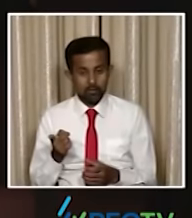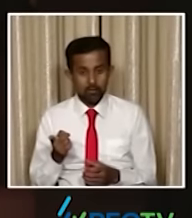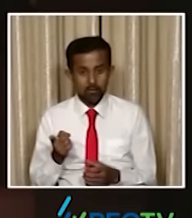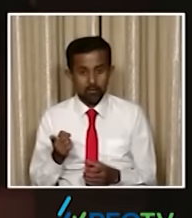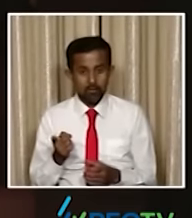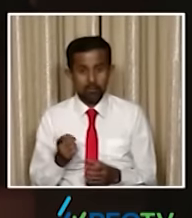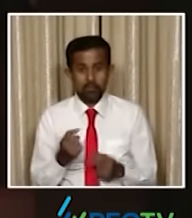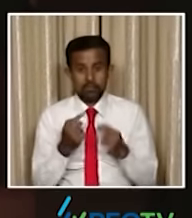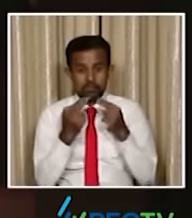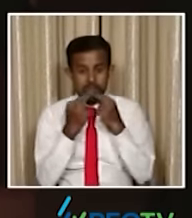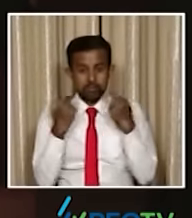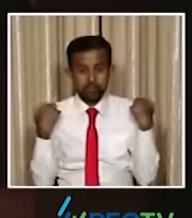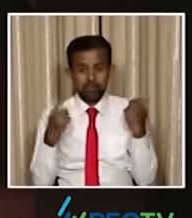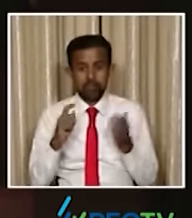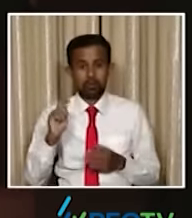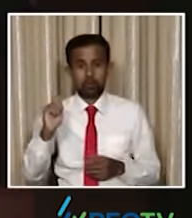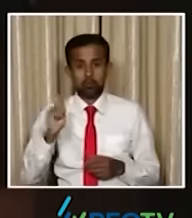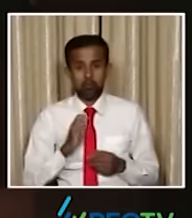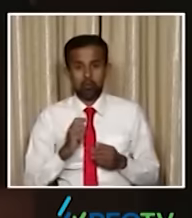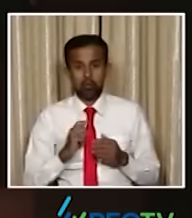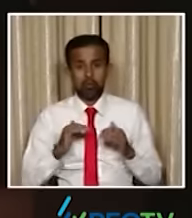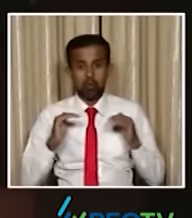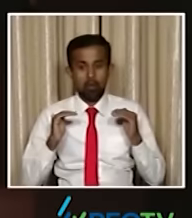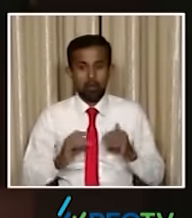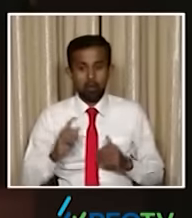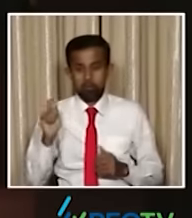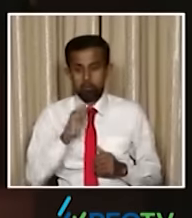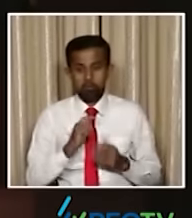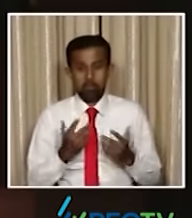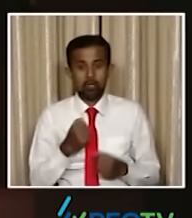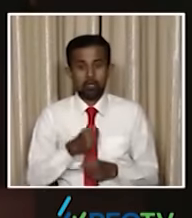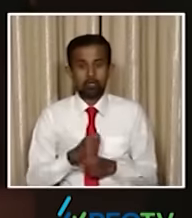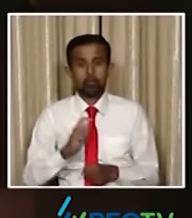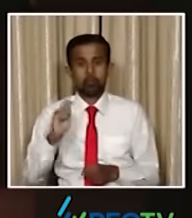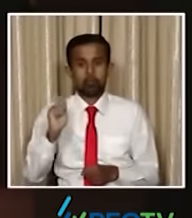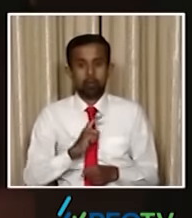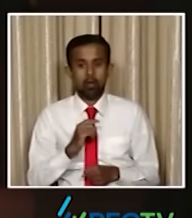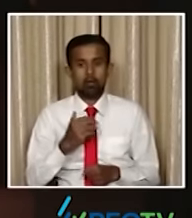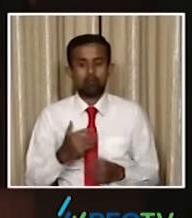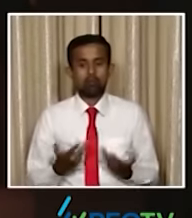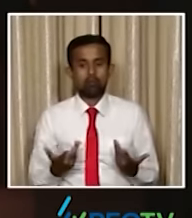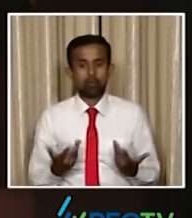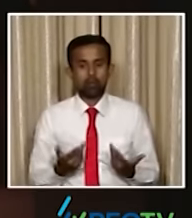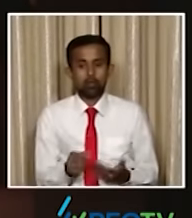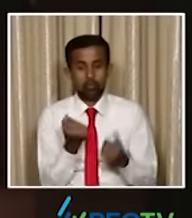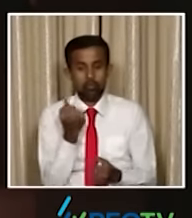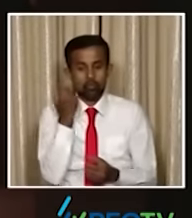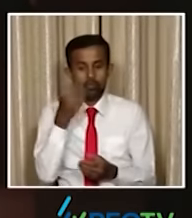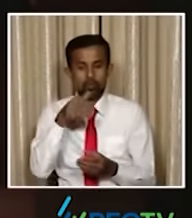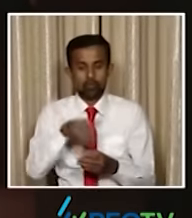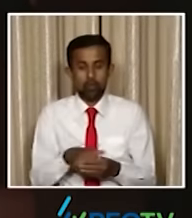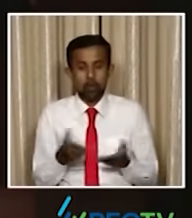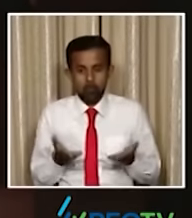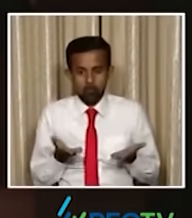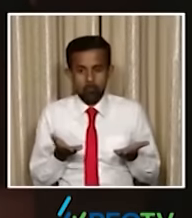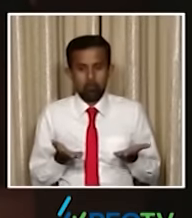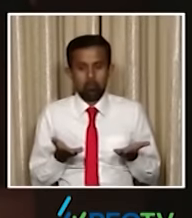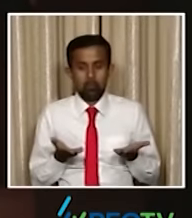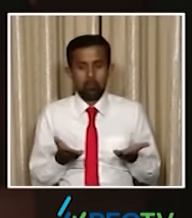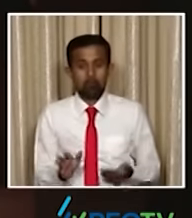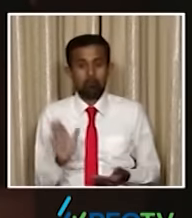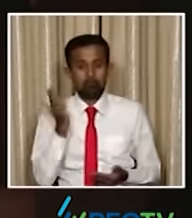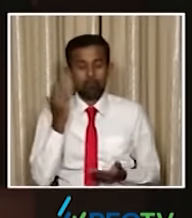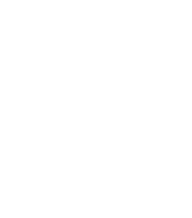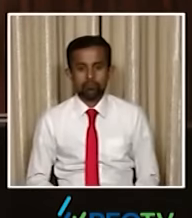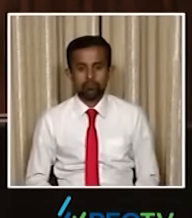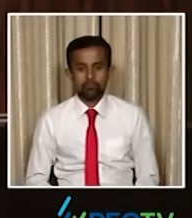ඒකෙන් කස්ටම්ස් එකට ආදායම ඇති වෙලා තියෙනවා ඒ ආදායම කියන්නේ රාජ්‍ය ආදායම ඉතින් මම ඔබතුමාගෙන් ඉල්ලීමක් කරනවා මේක පිළිබඳව විශේෂ